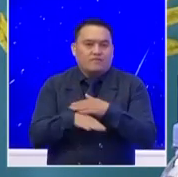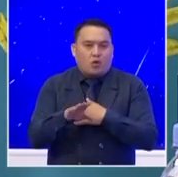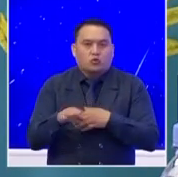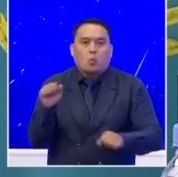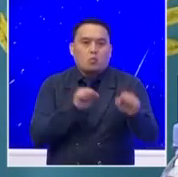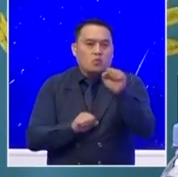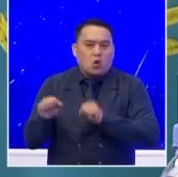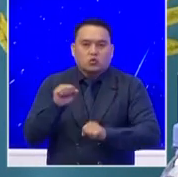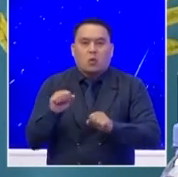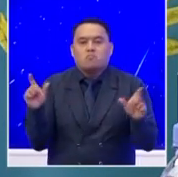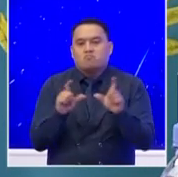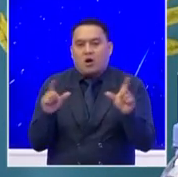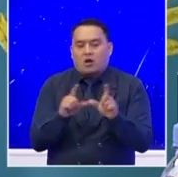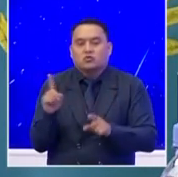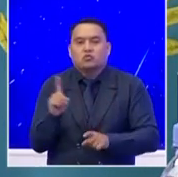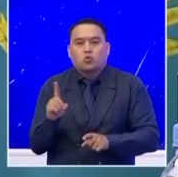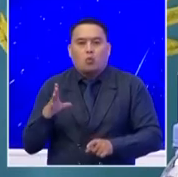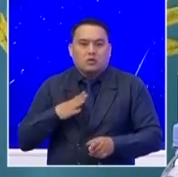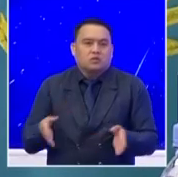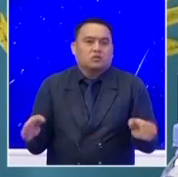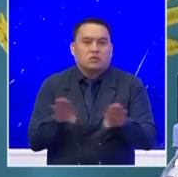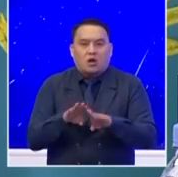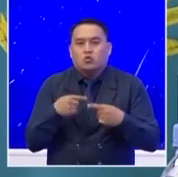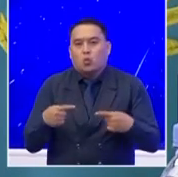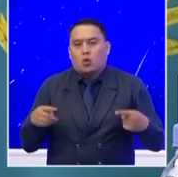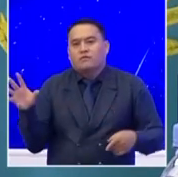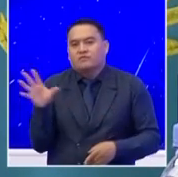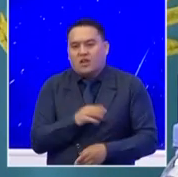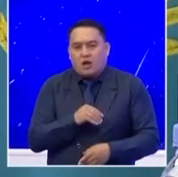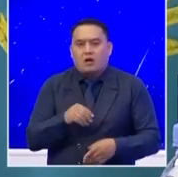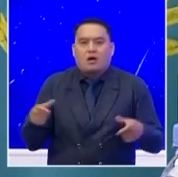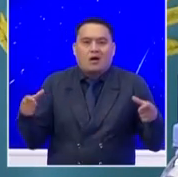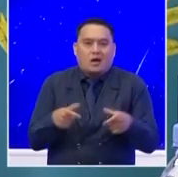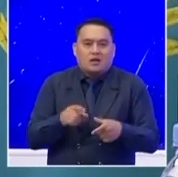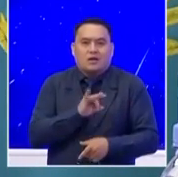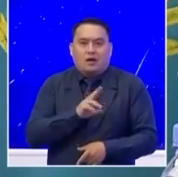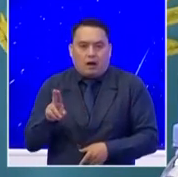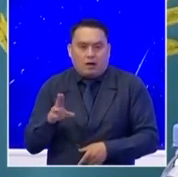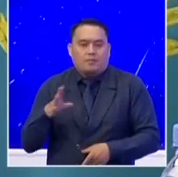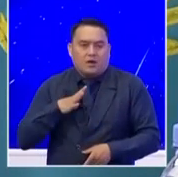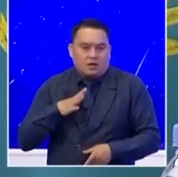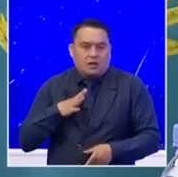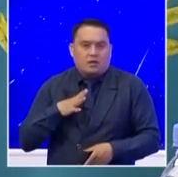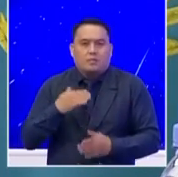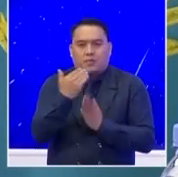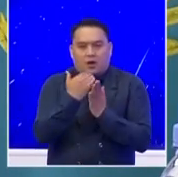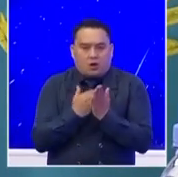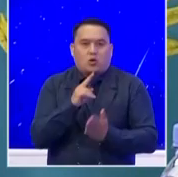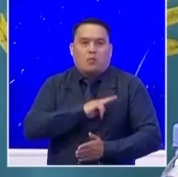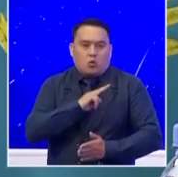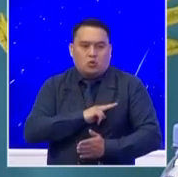мойте, магазины, вот то, что закрыты, другие дела. В целом карантин по республике, по этому алгоритму